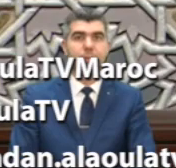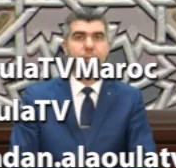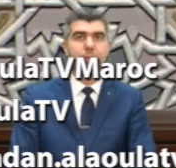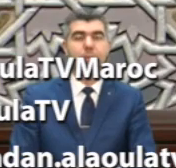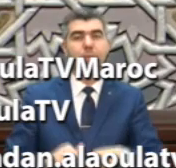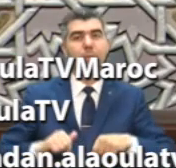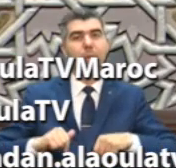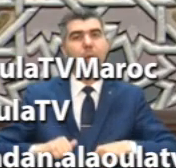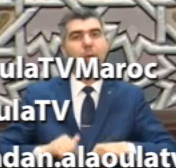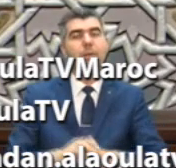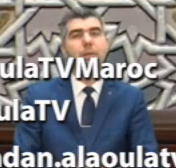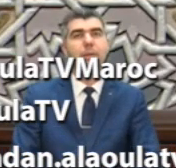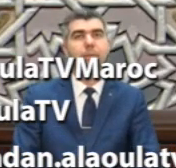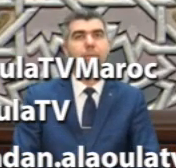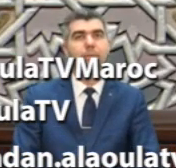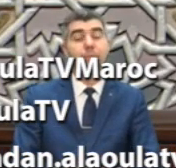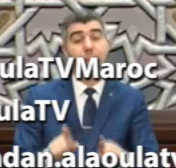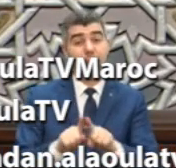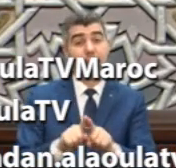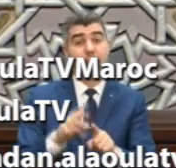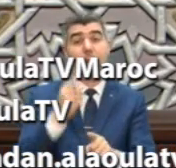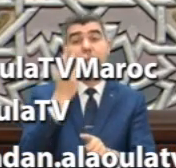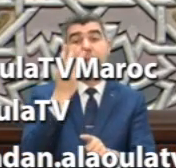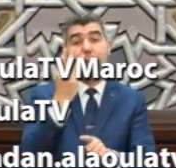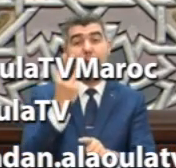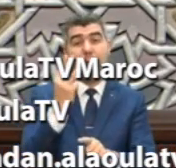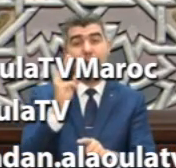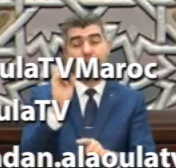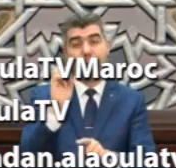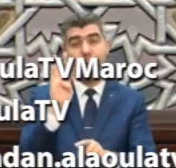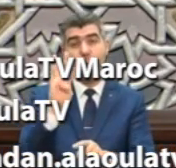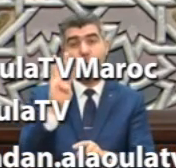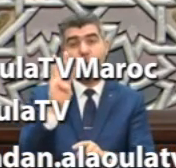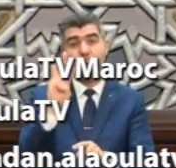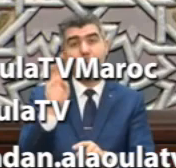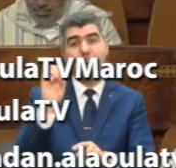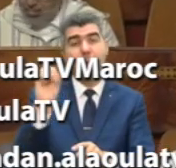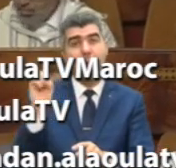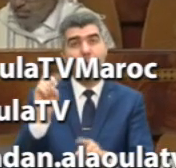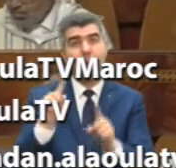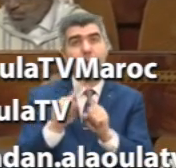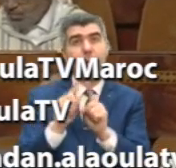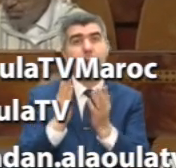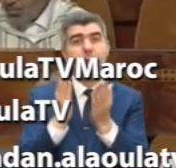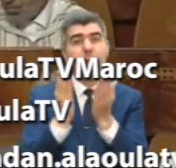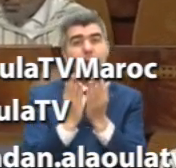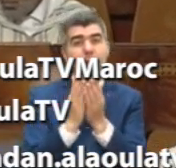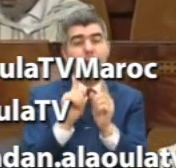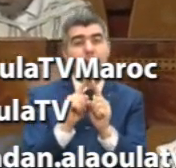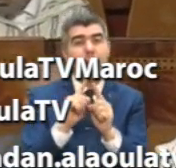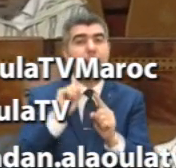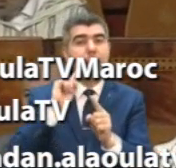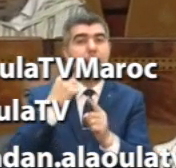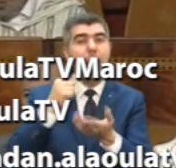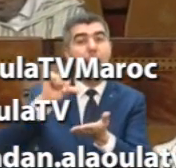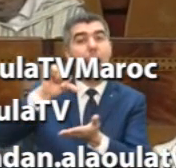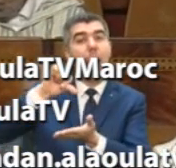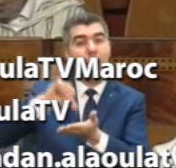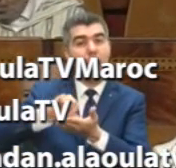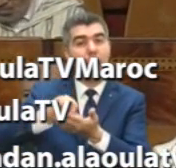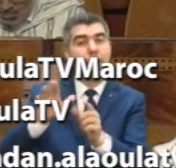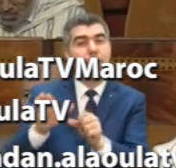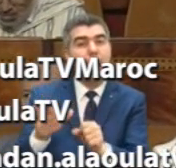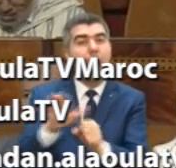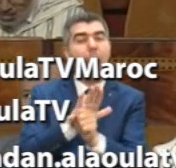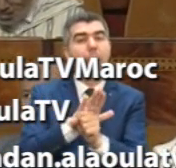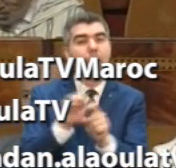السيد الوزير، أكثر من 3400 تلميذ بثانوية الدخلة أولاد برحيل تالودنت، وهذا الاكتظاظ من أهم